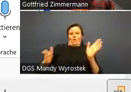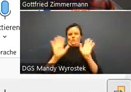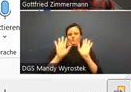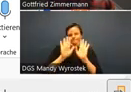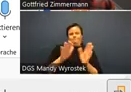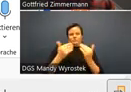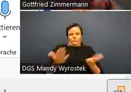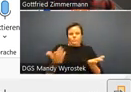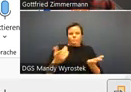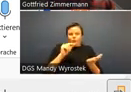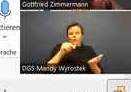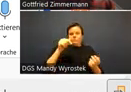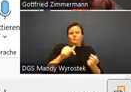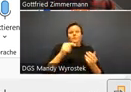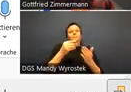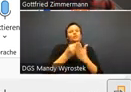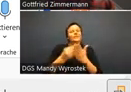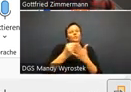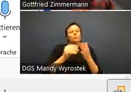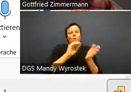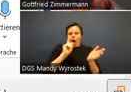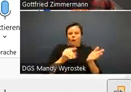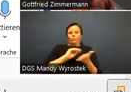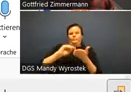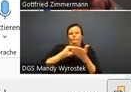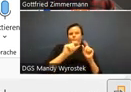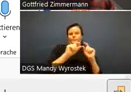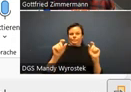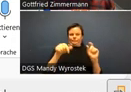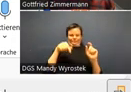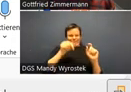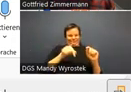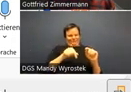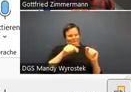mit an fokussiert.